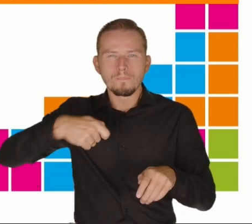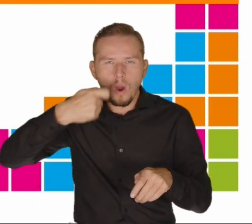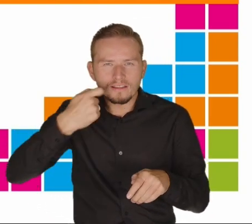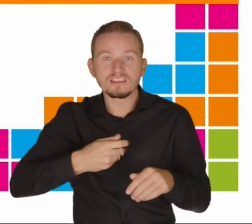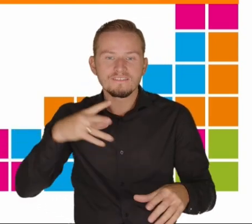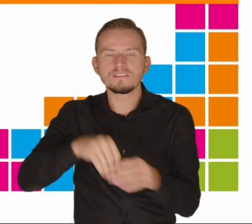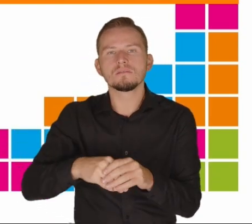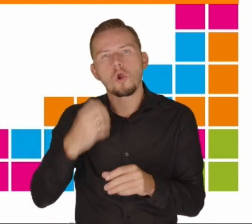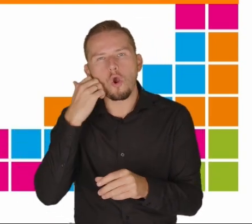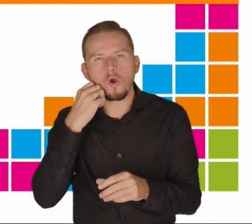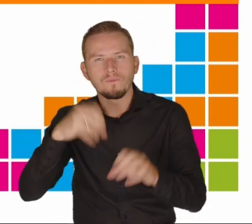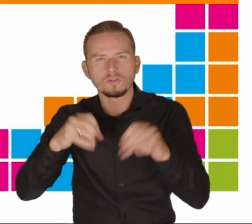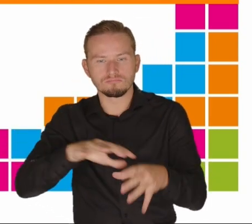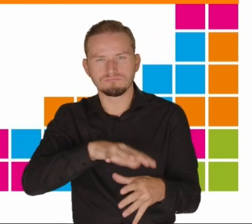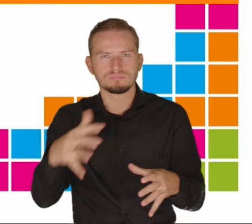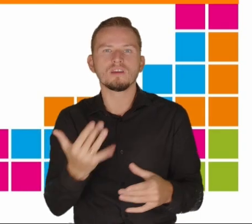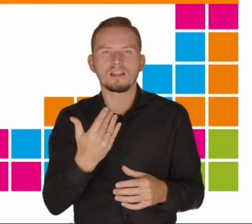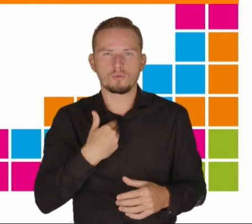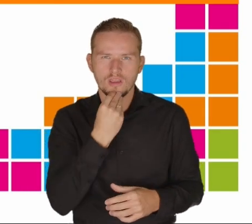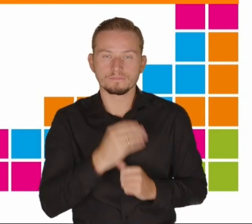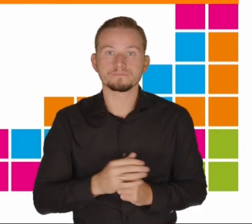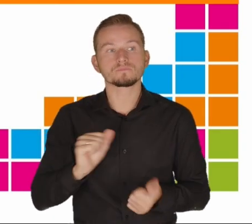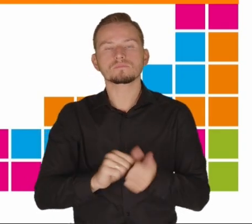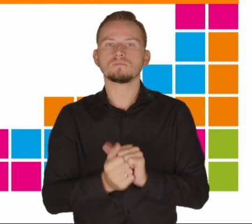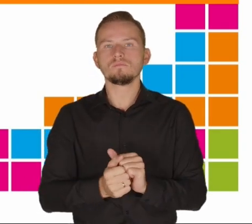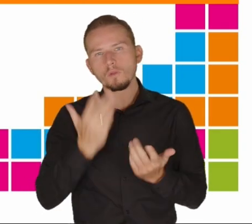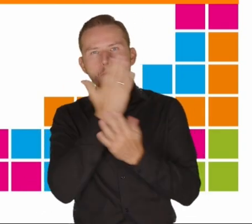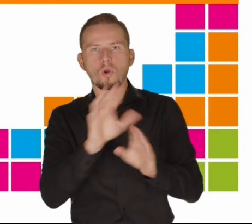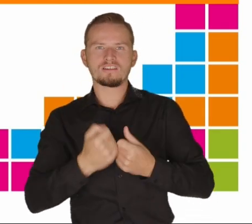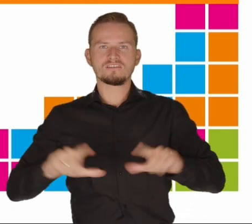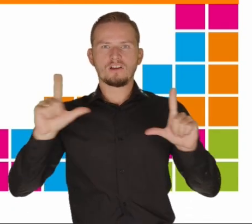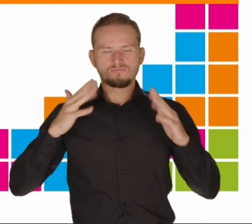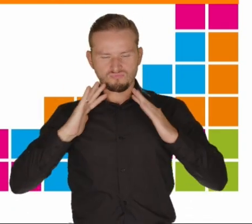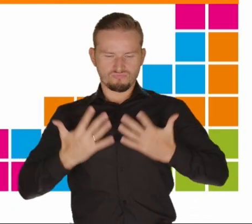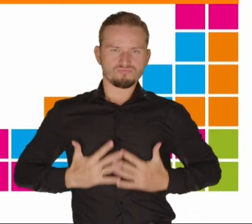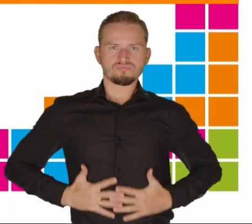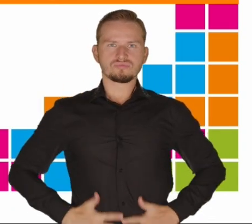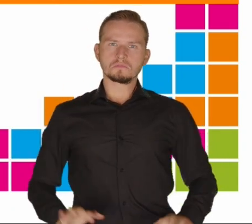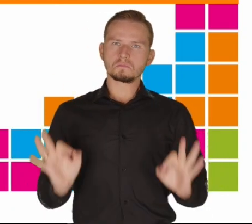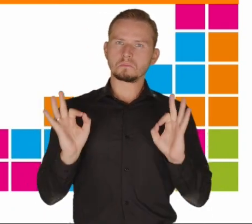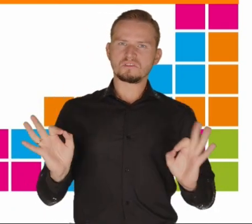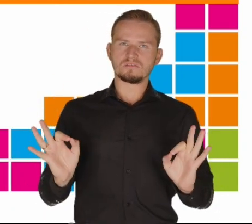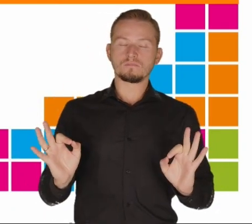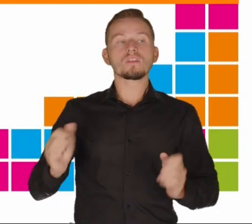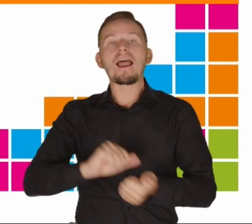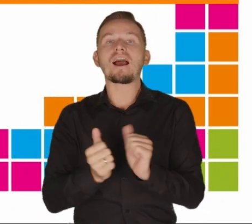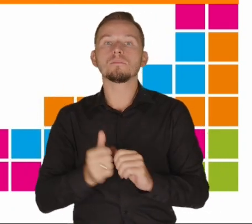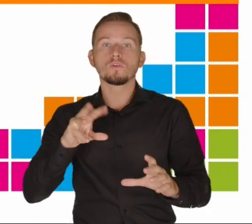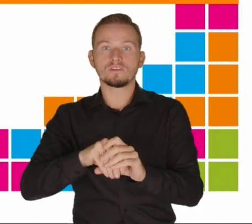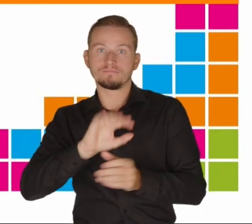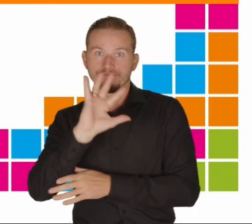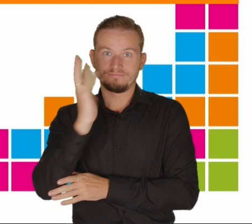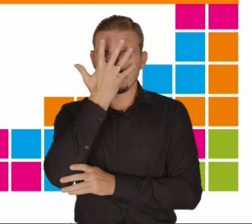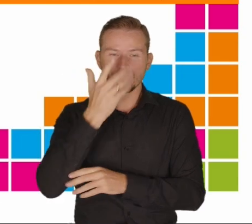czy pokazywanie nadmiernie wychudzonej sylwetki albo takich filtrów, które prześmiewczo zmieniają twarz po to,